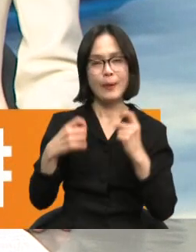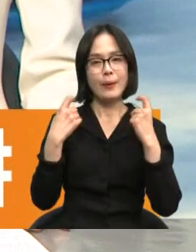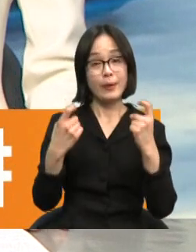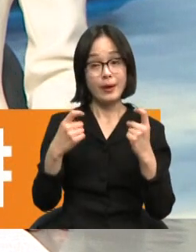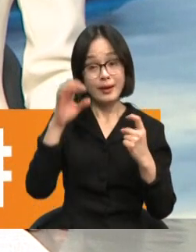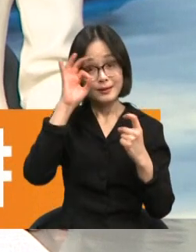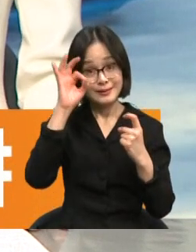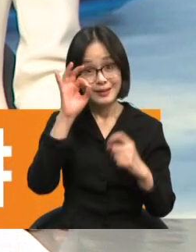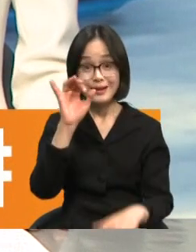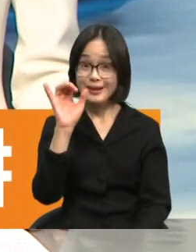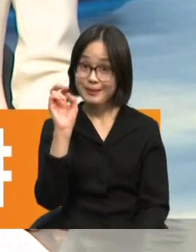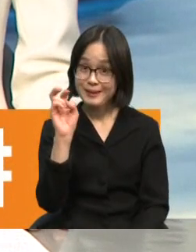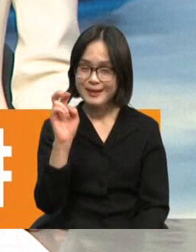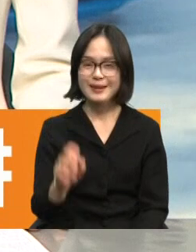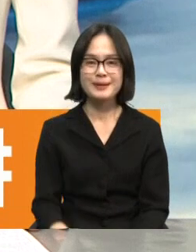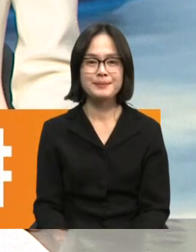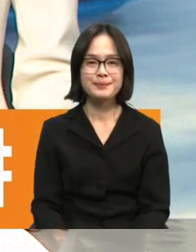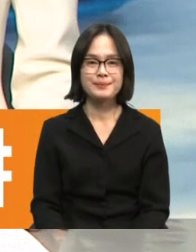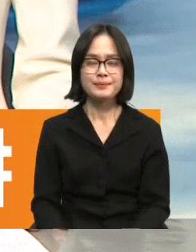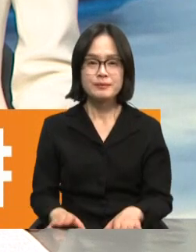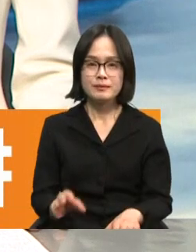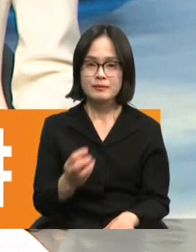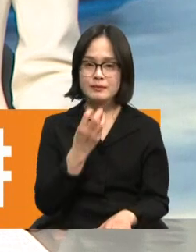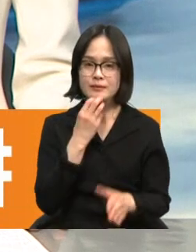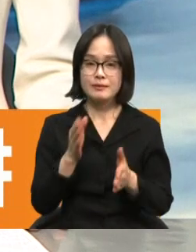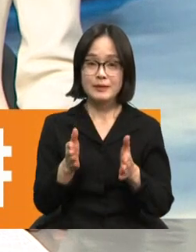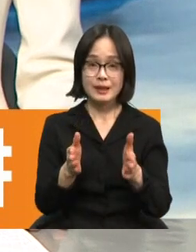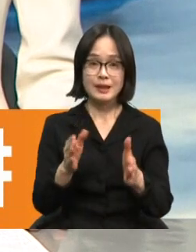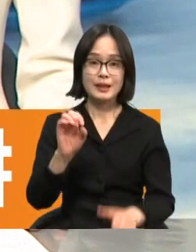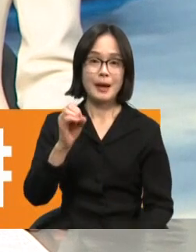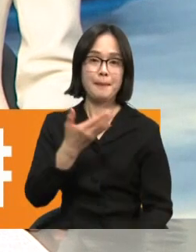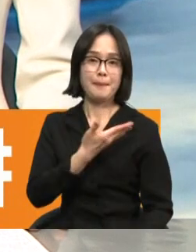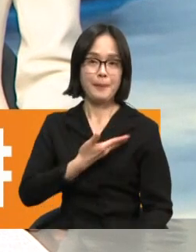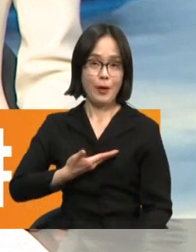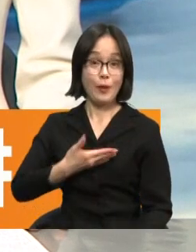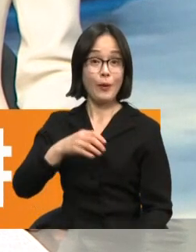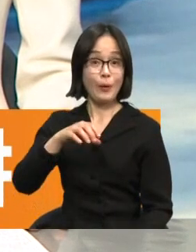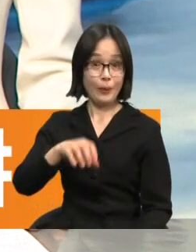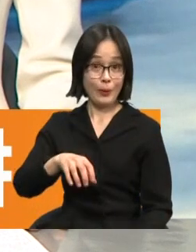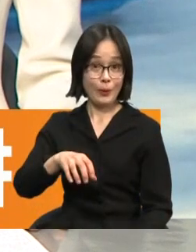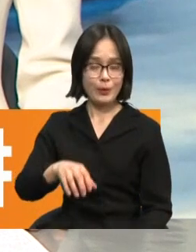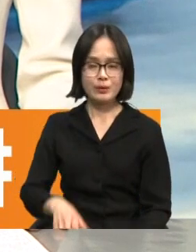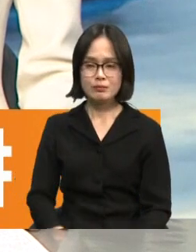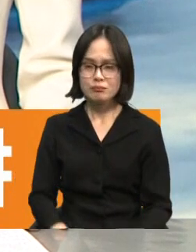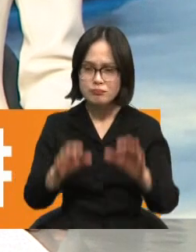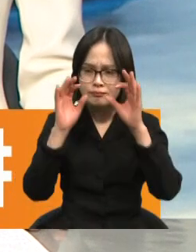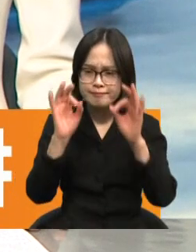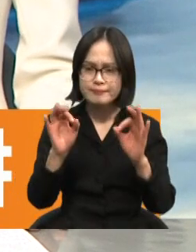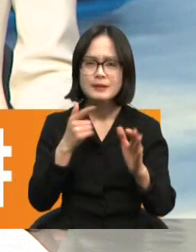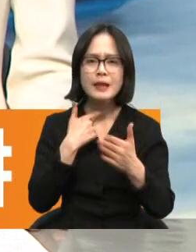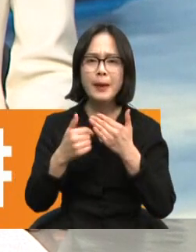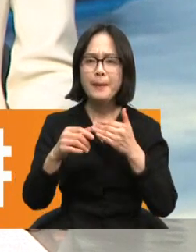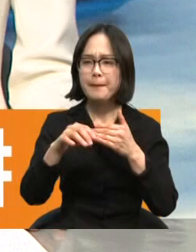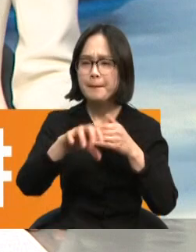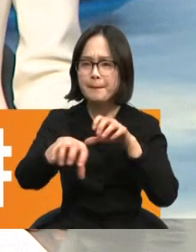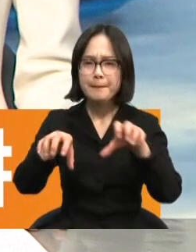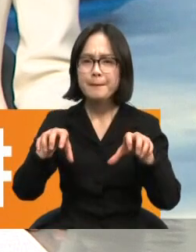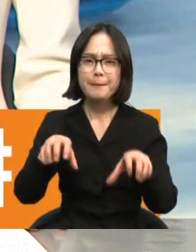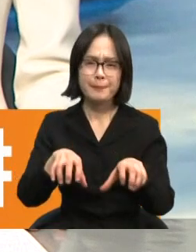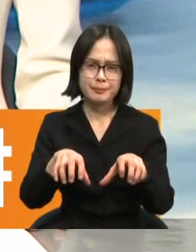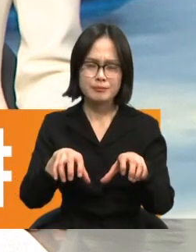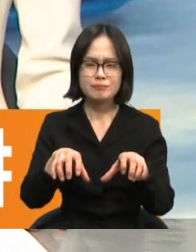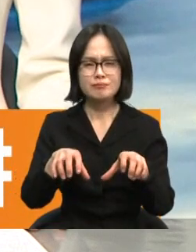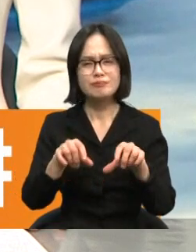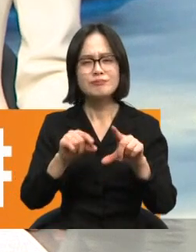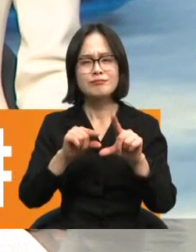체험마을로도 유명한 양평은 이번 연휴 동안 수미마을을 제외한 대부분의 체험마을이 문을 열지 않습니다. 연휴 동안 찾아가 볼수